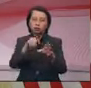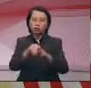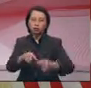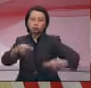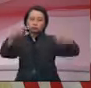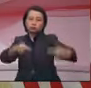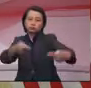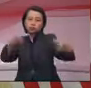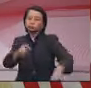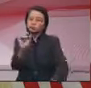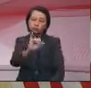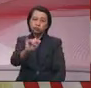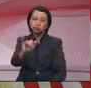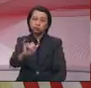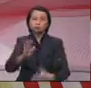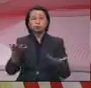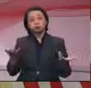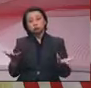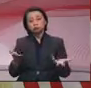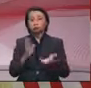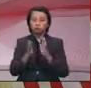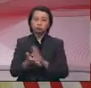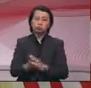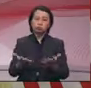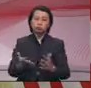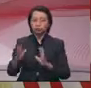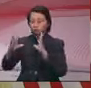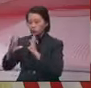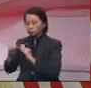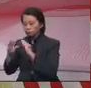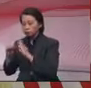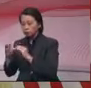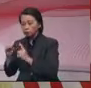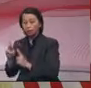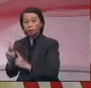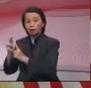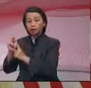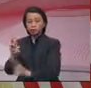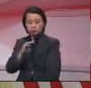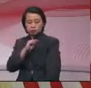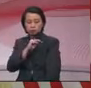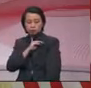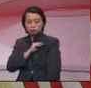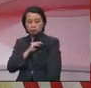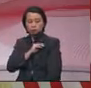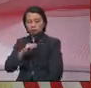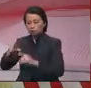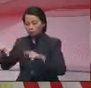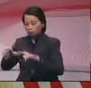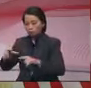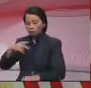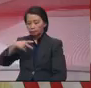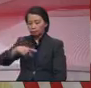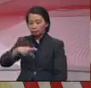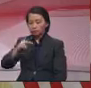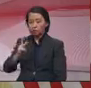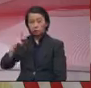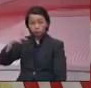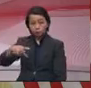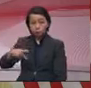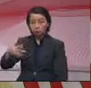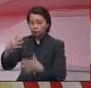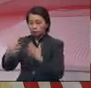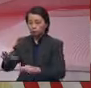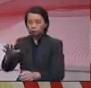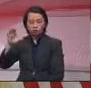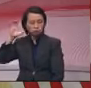pertandingan. Oleh itu, mesyuarat khas menteri-menteri mengenai pelaksanaan PKP